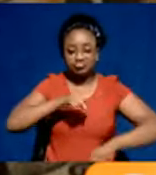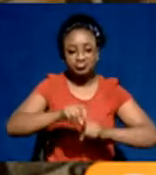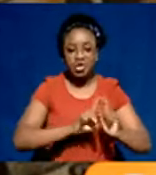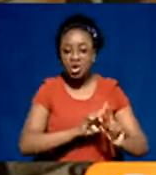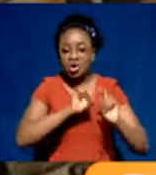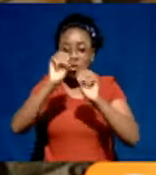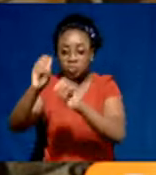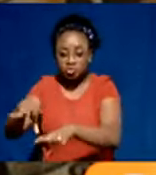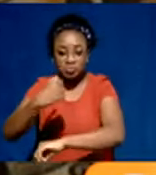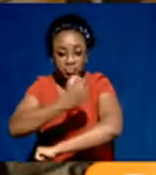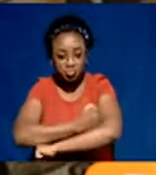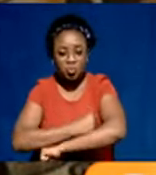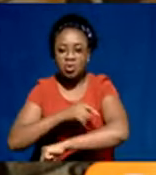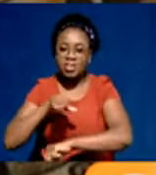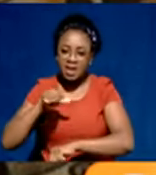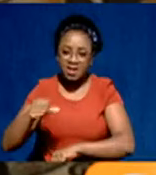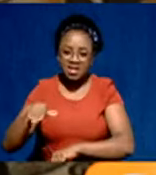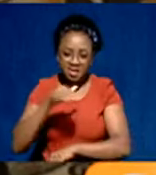anakuchukua?